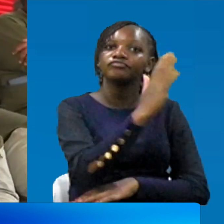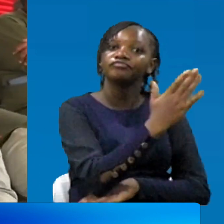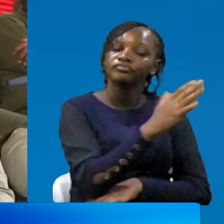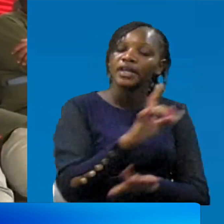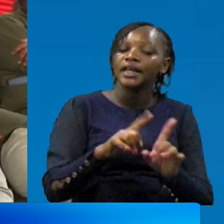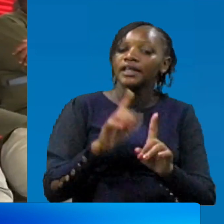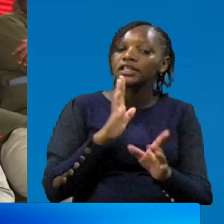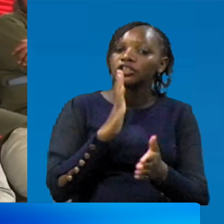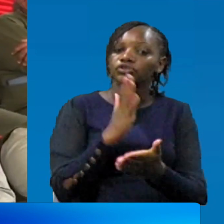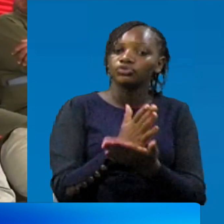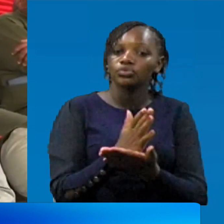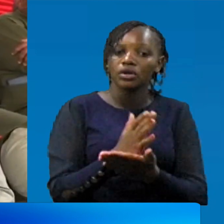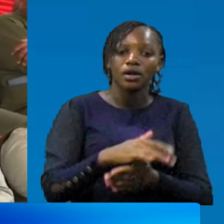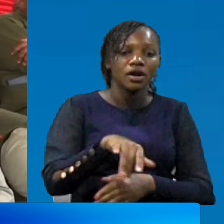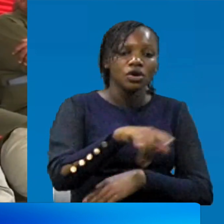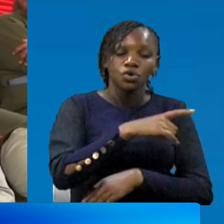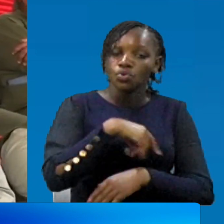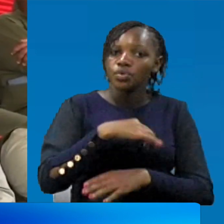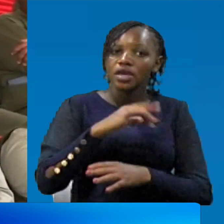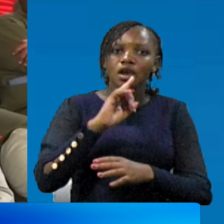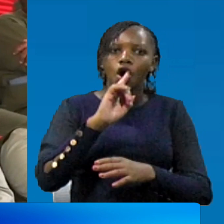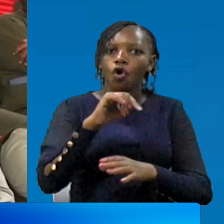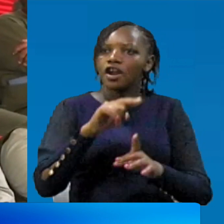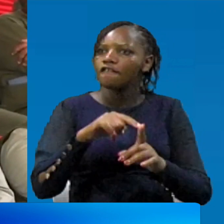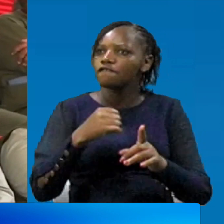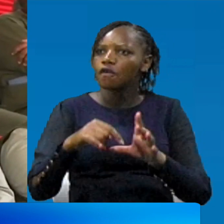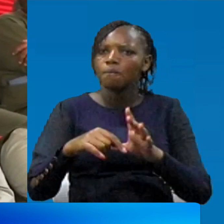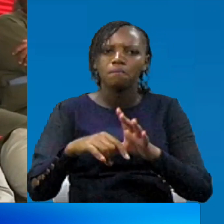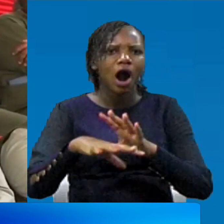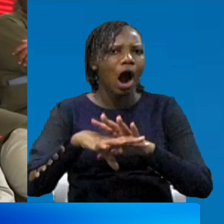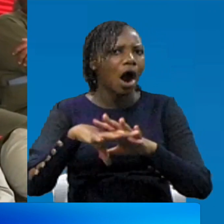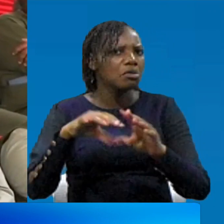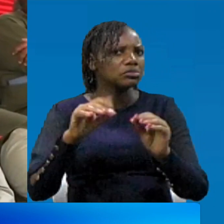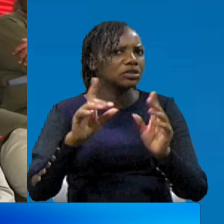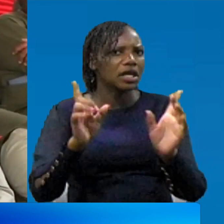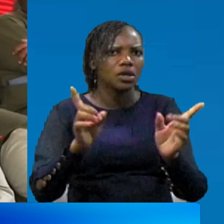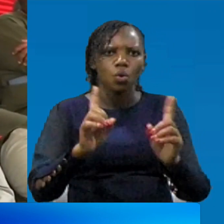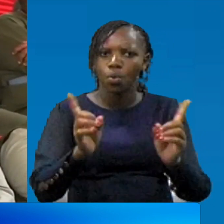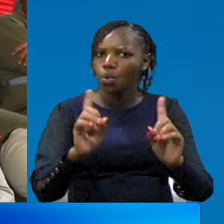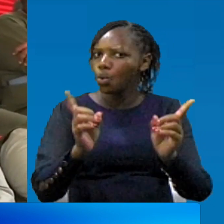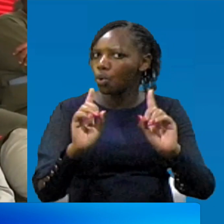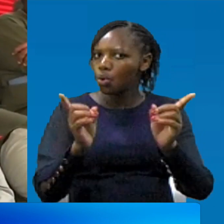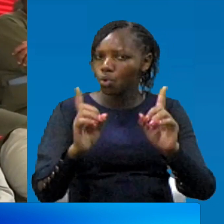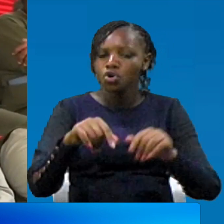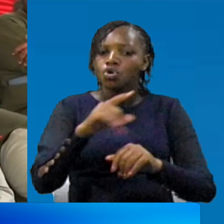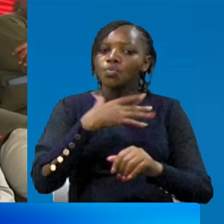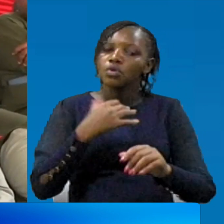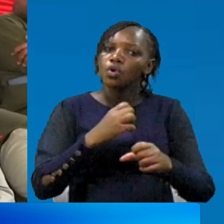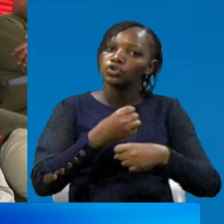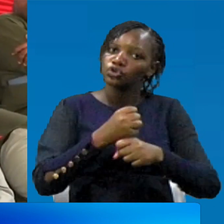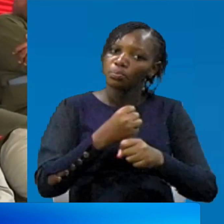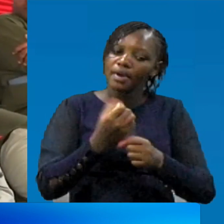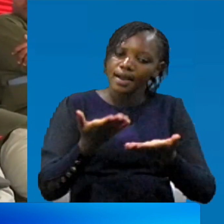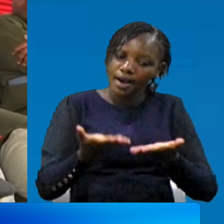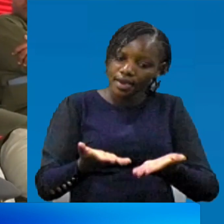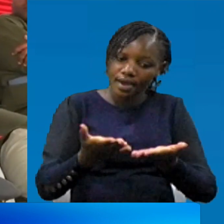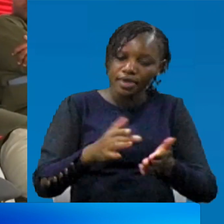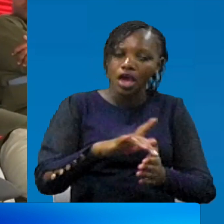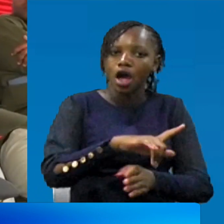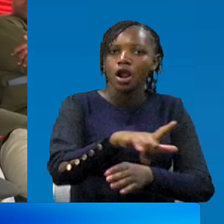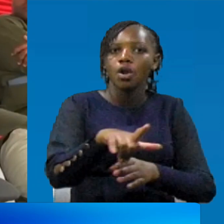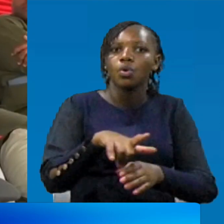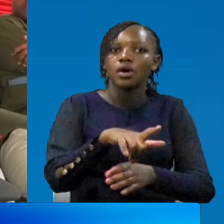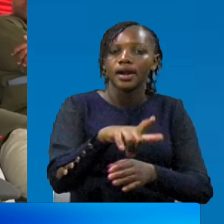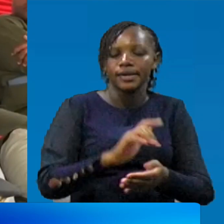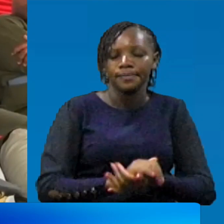kwamba hatuagizi vitanda na meza na furniture na viti kutoka nchi zingine